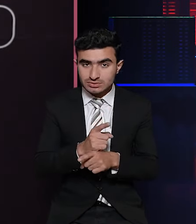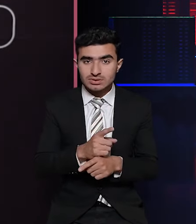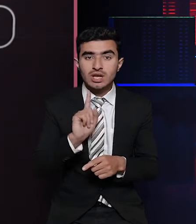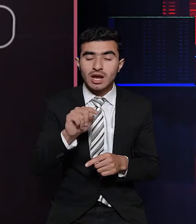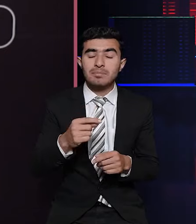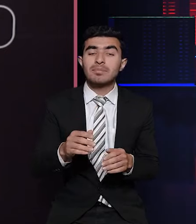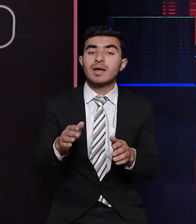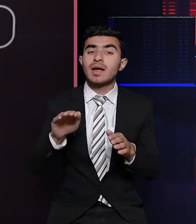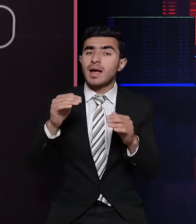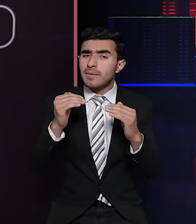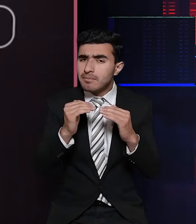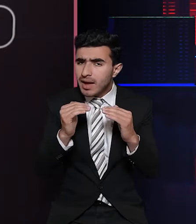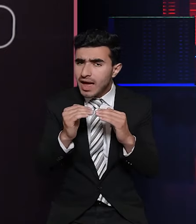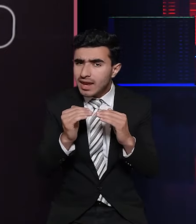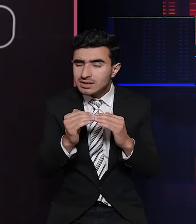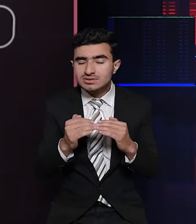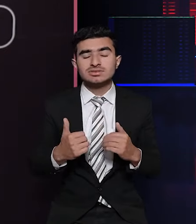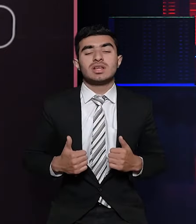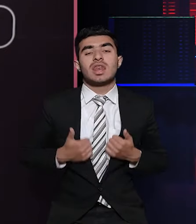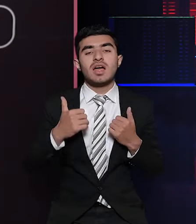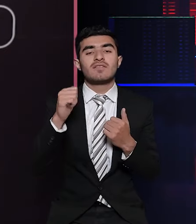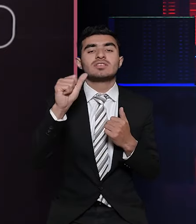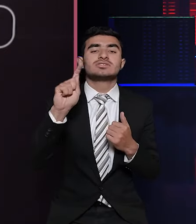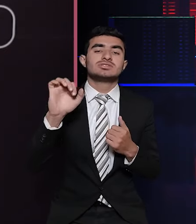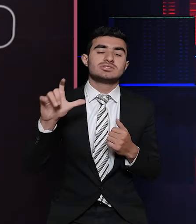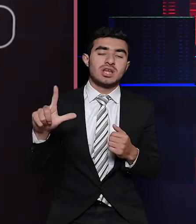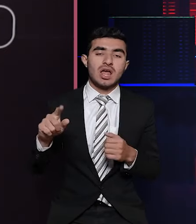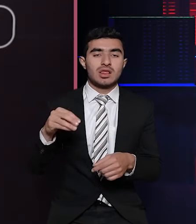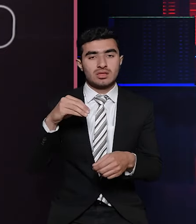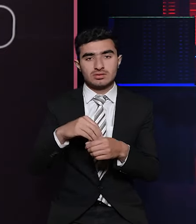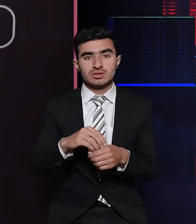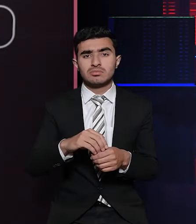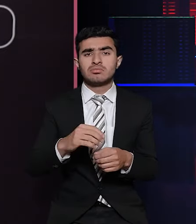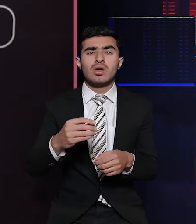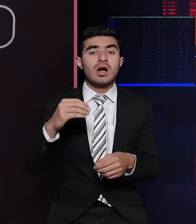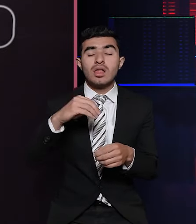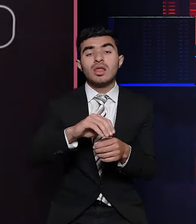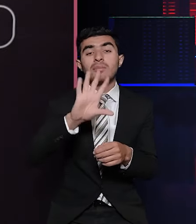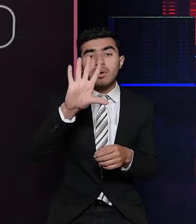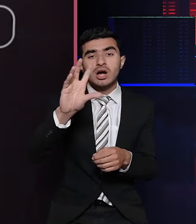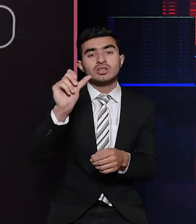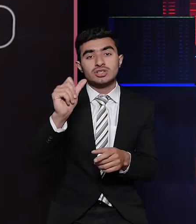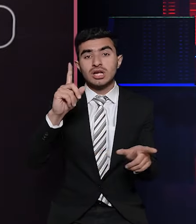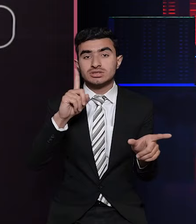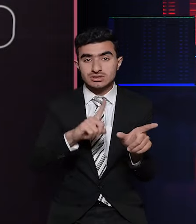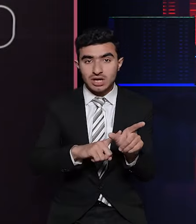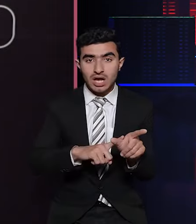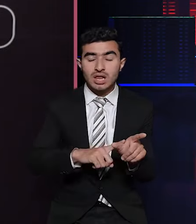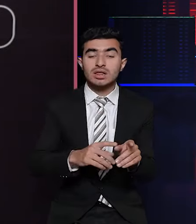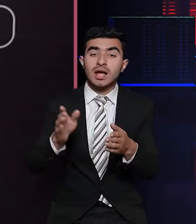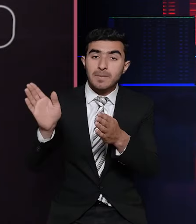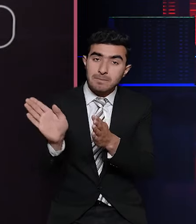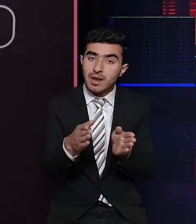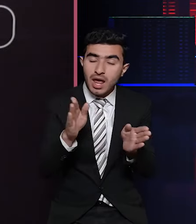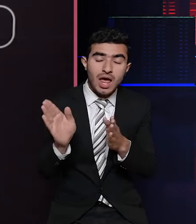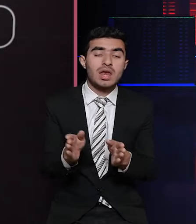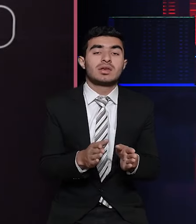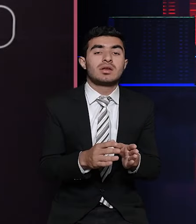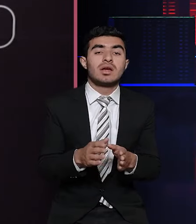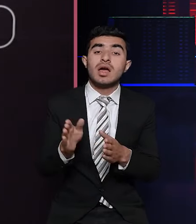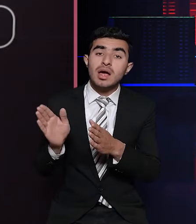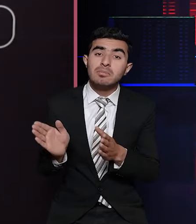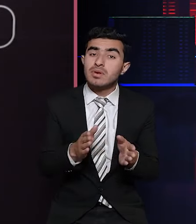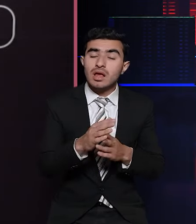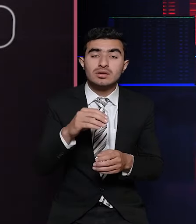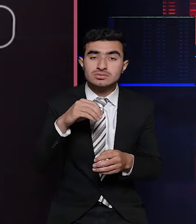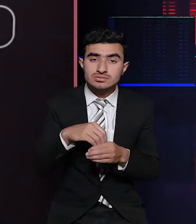اینڈ وہ لانگ آپ کی 5-6 سال کا پلان ہونا چاہیے. آپ خود دیکھیں گے کہ جب آپ ایک مہینے کے بعد